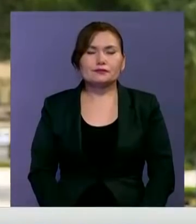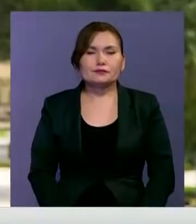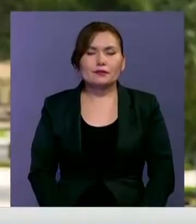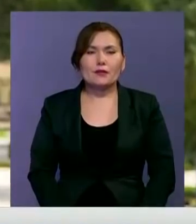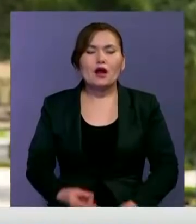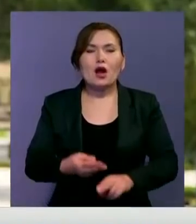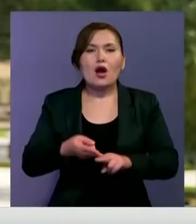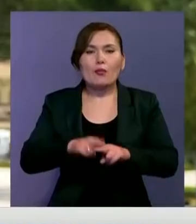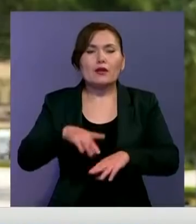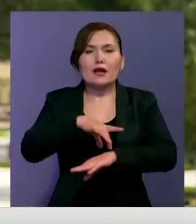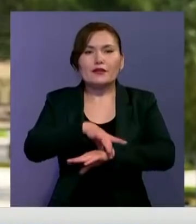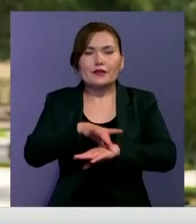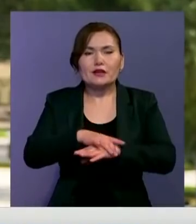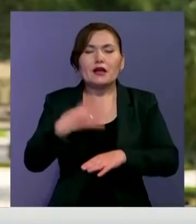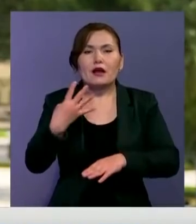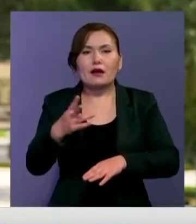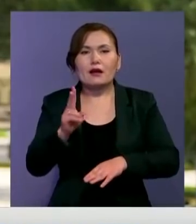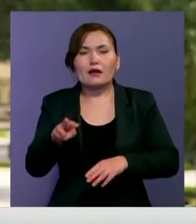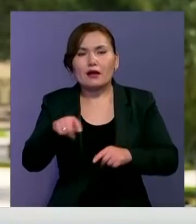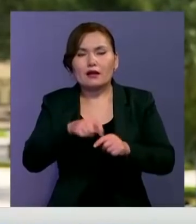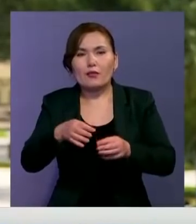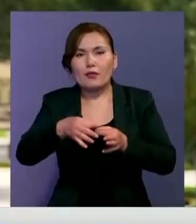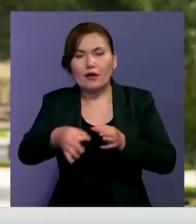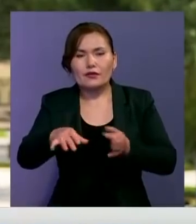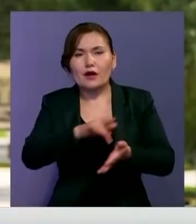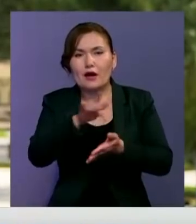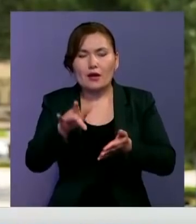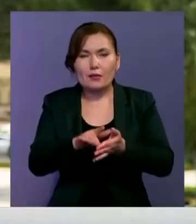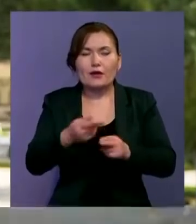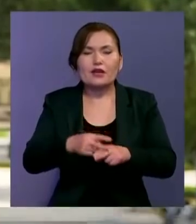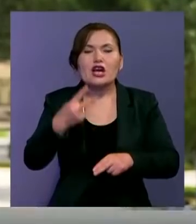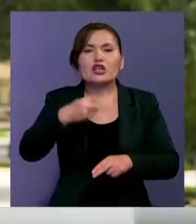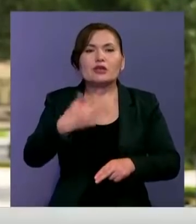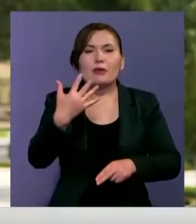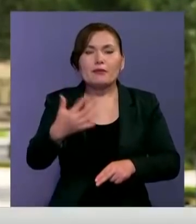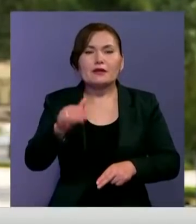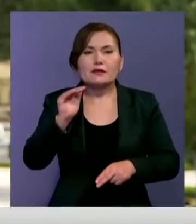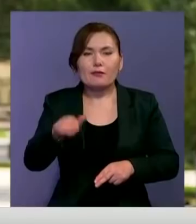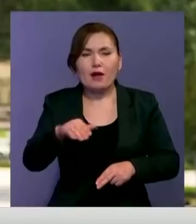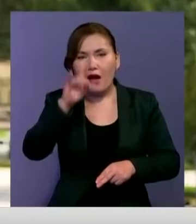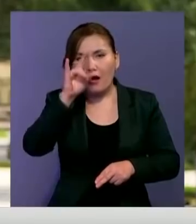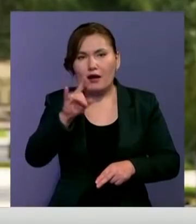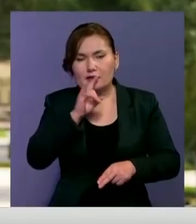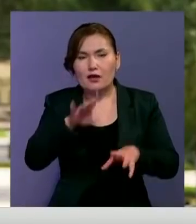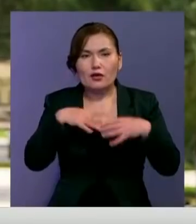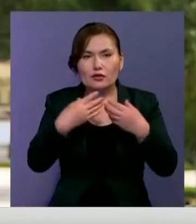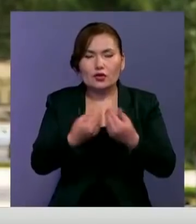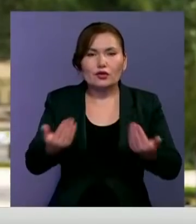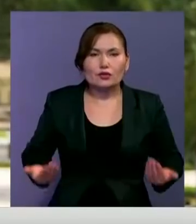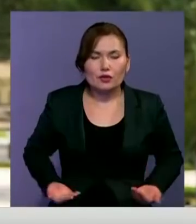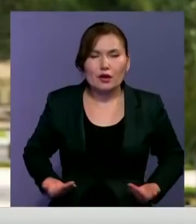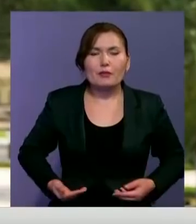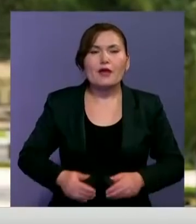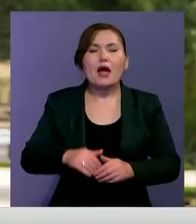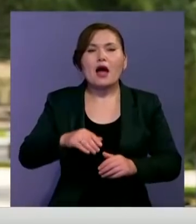Бұл Ташкенттен 40 шақырым жерде орналасқан Шыршық шаһары. Қазір мұнда 25 мыңдай қазақ түтін түтетіп отыр. Мұна қалада тұратын